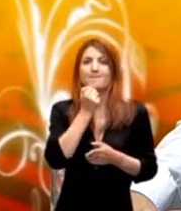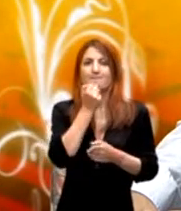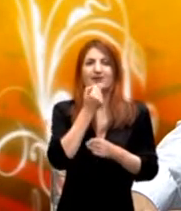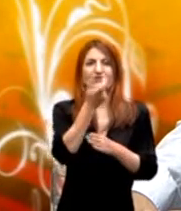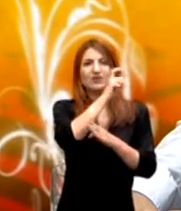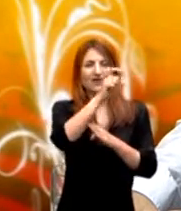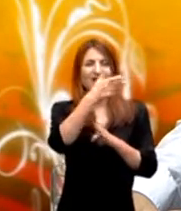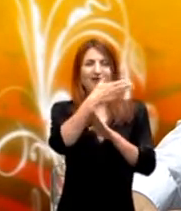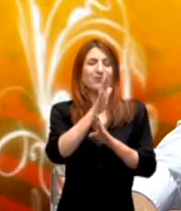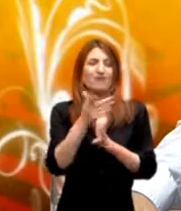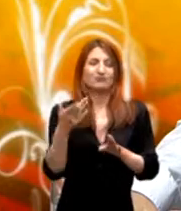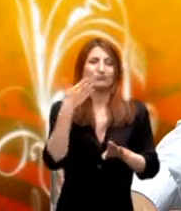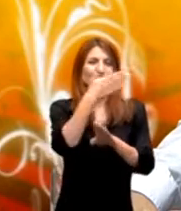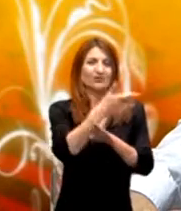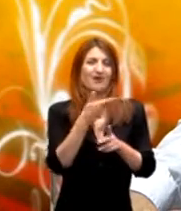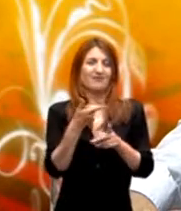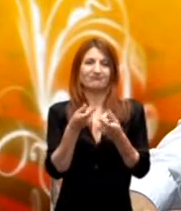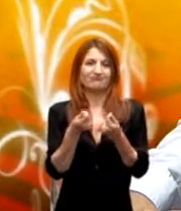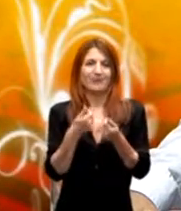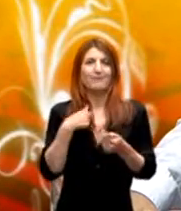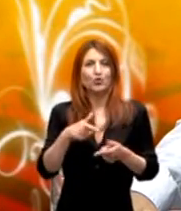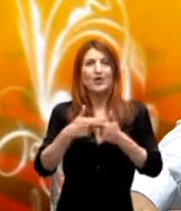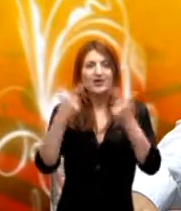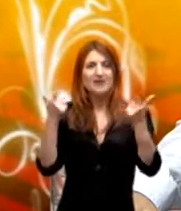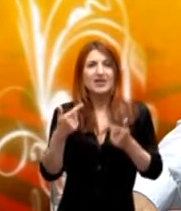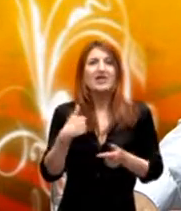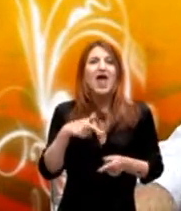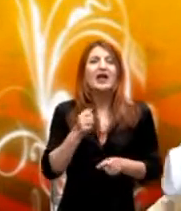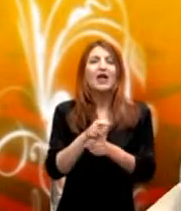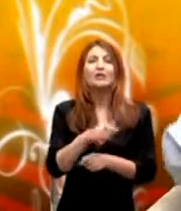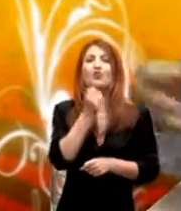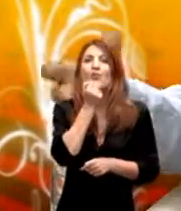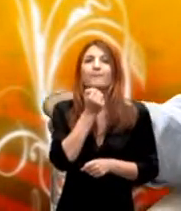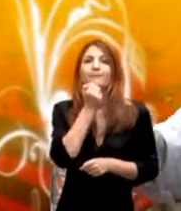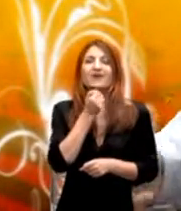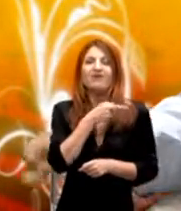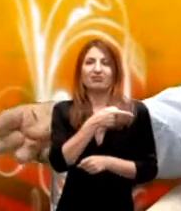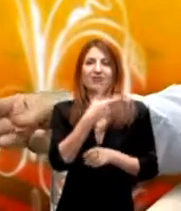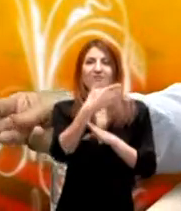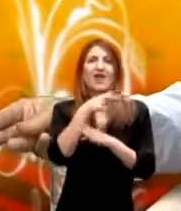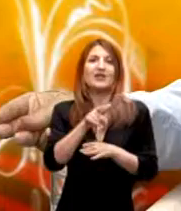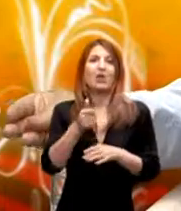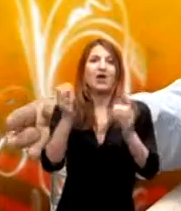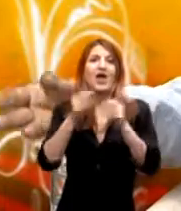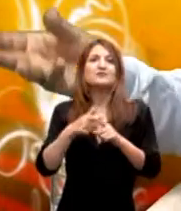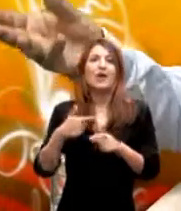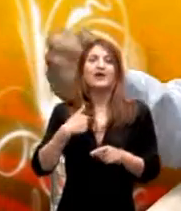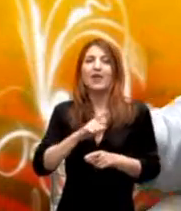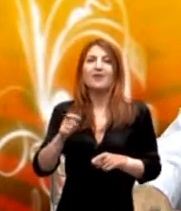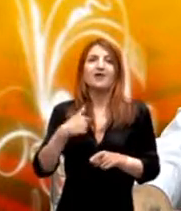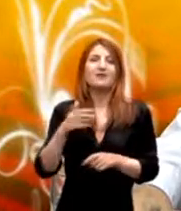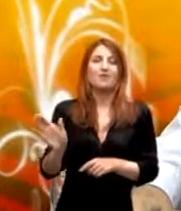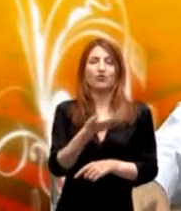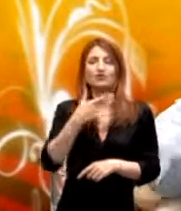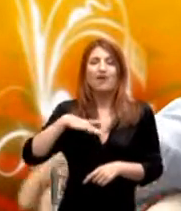ne može doći, to mi je jasno. Ja sam do duše u privatnoj poliklinici, je takav sustav zdravstva. Danas nisam više u javnoj, otišao